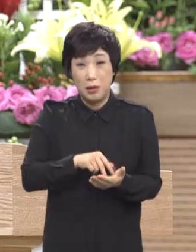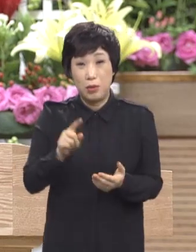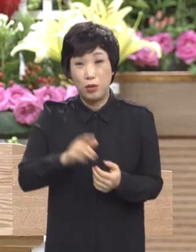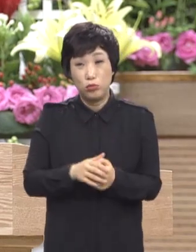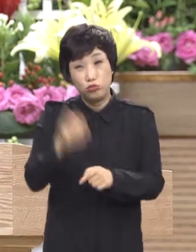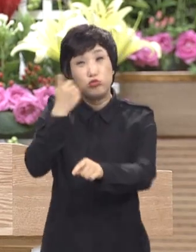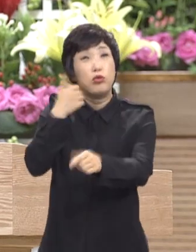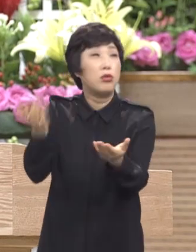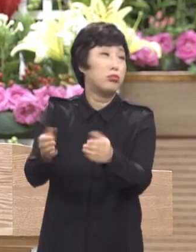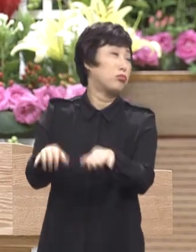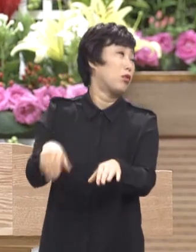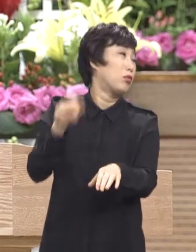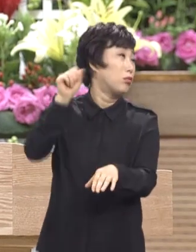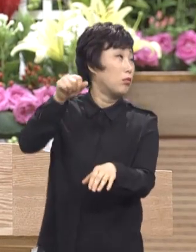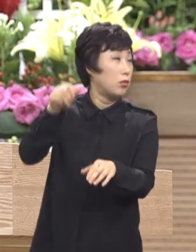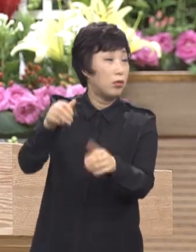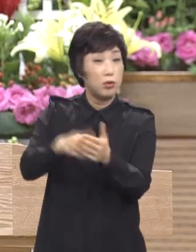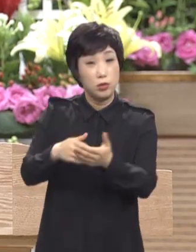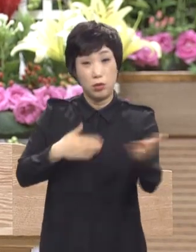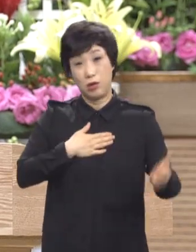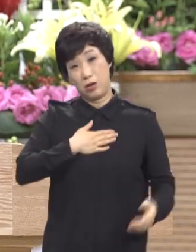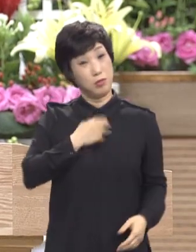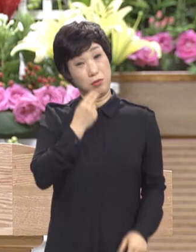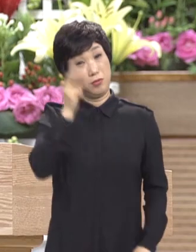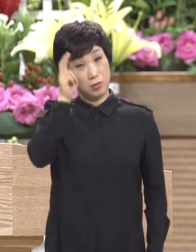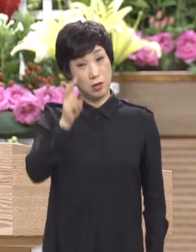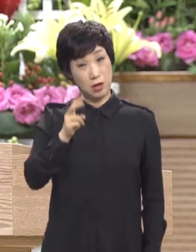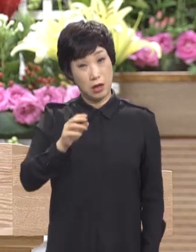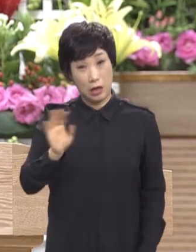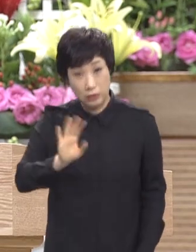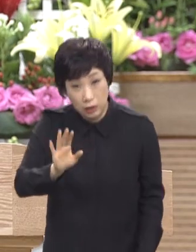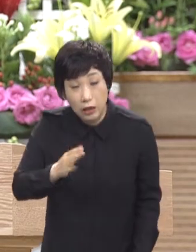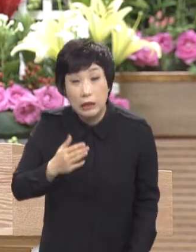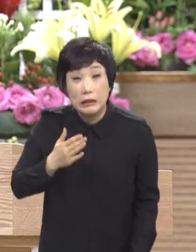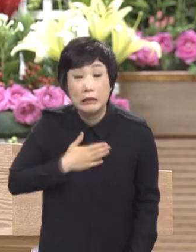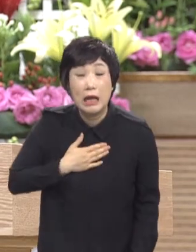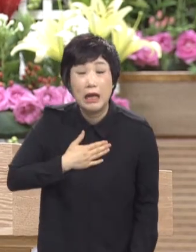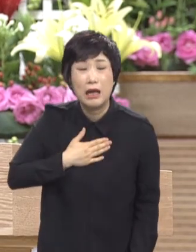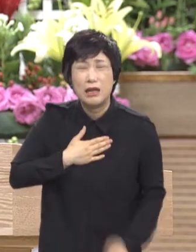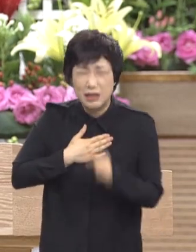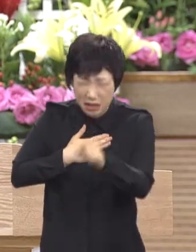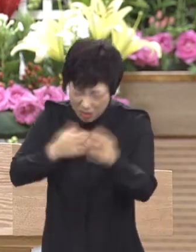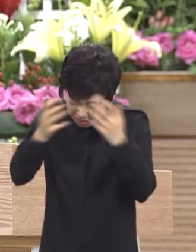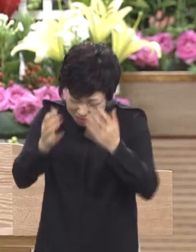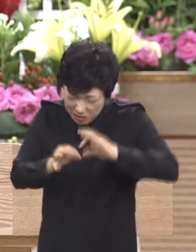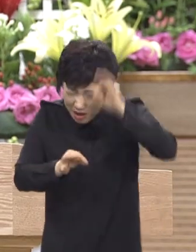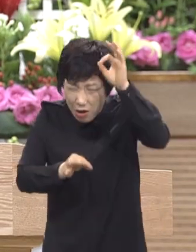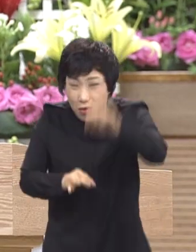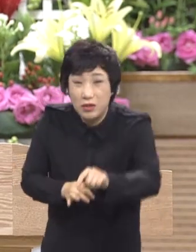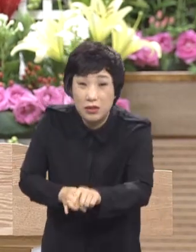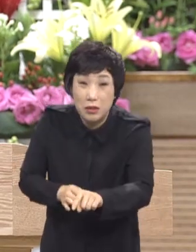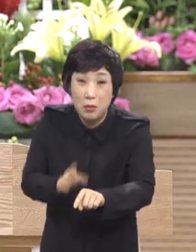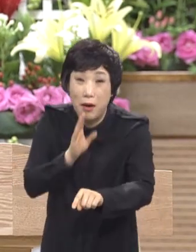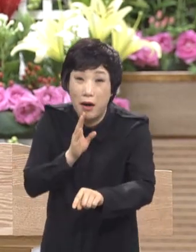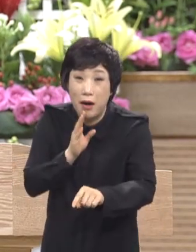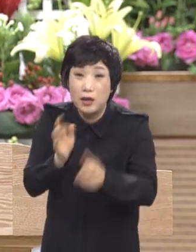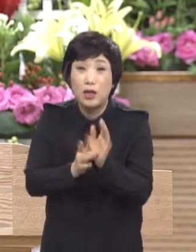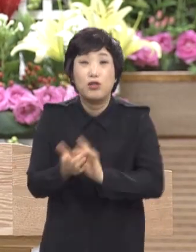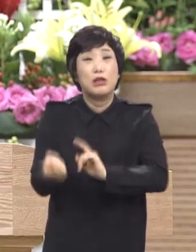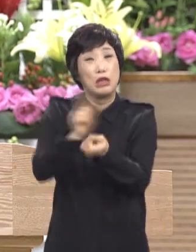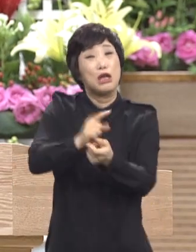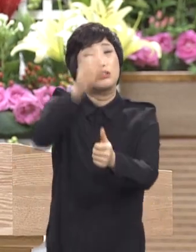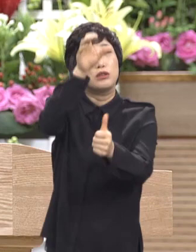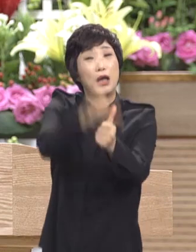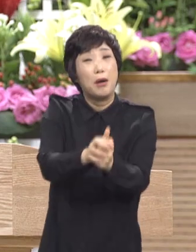남의 일로 바라보면 감정이 없죠. 내가 영혼이 당할 고난을 그 육체가 당하는